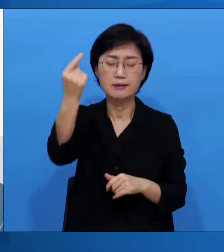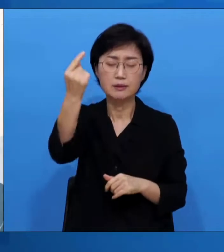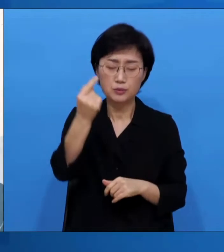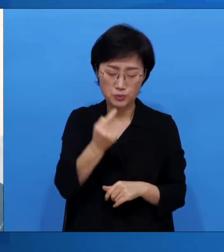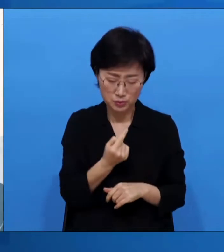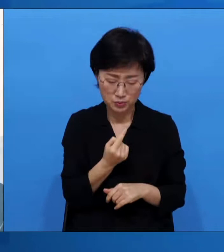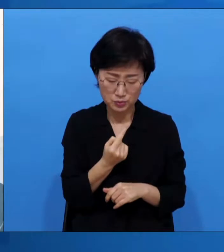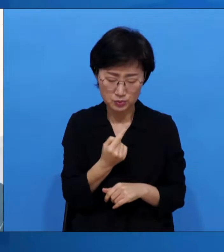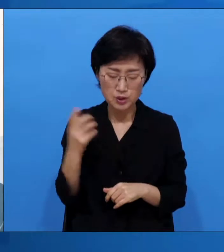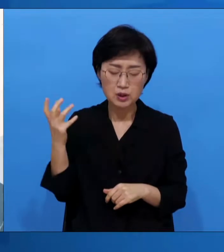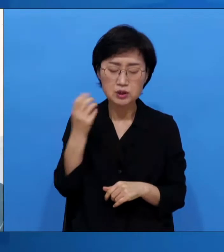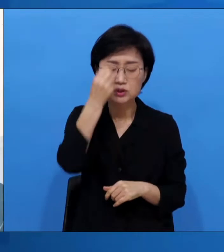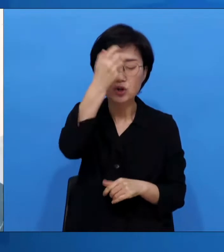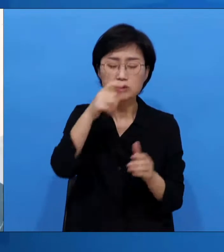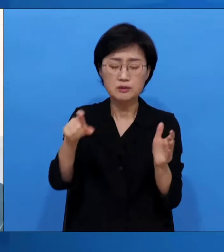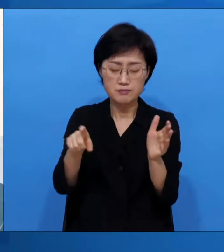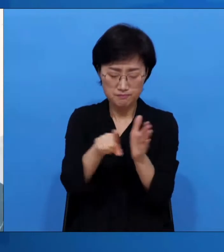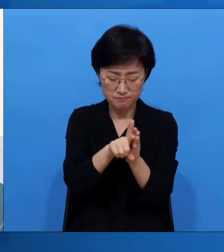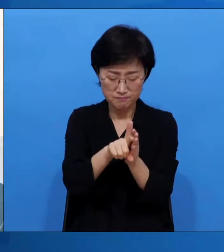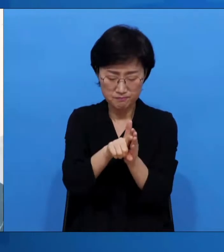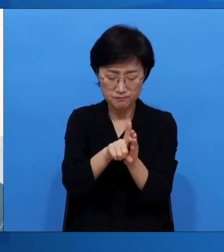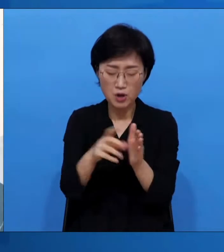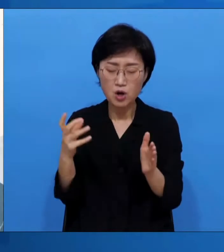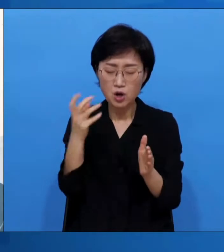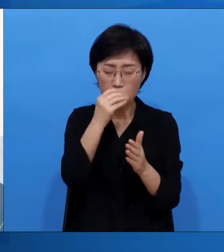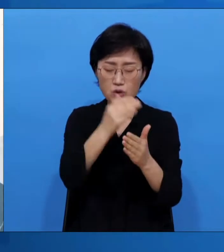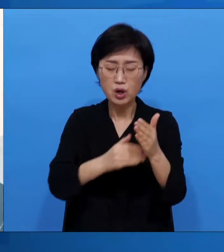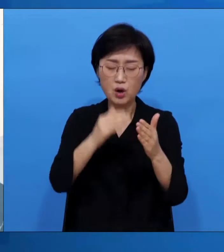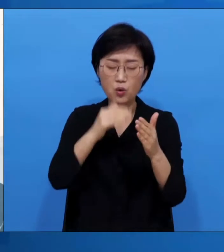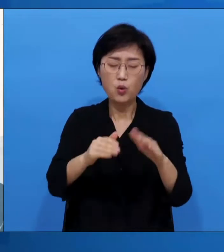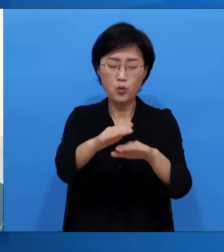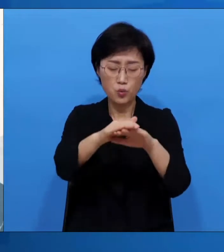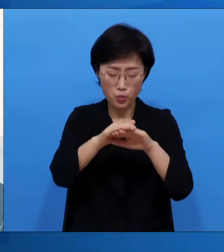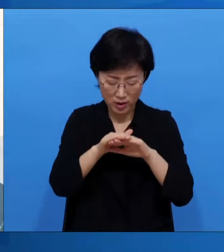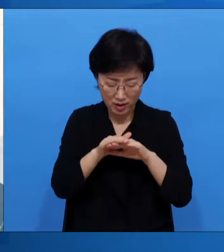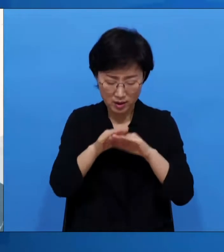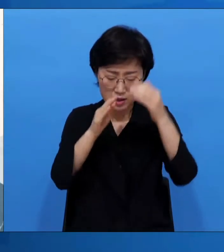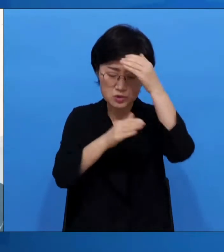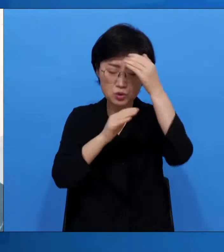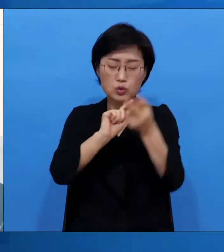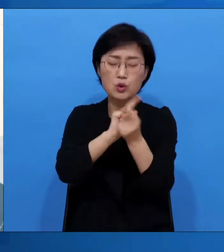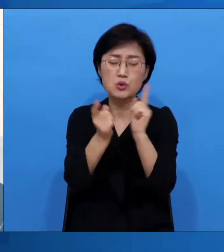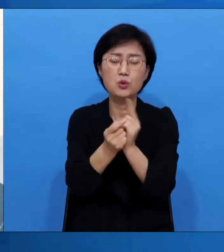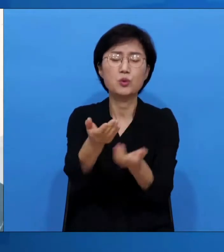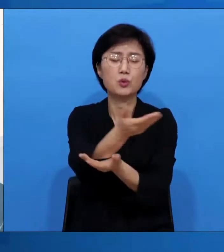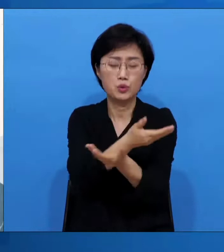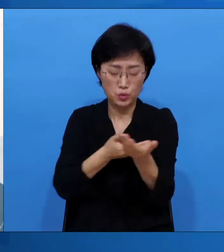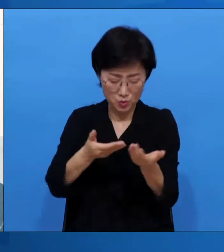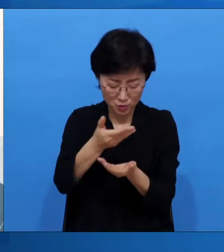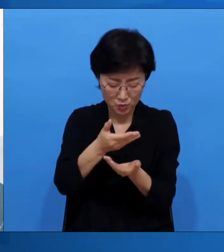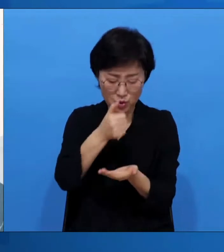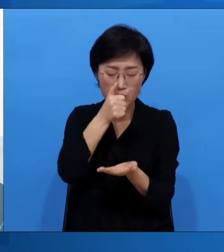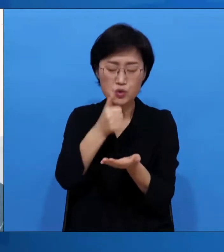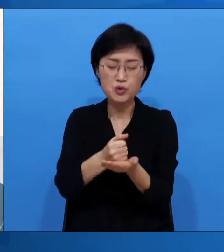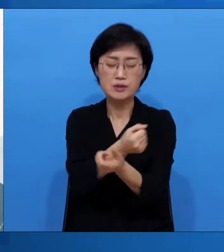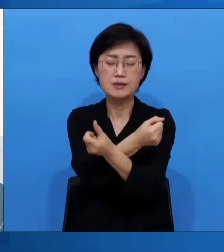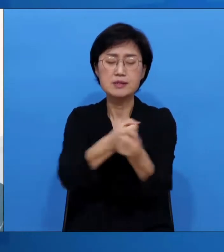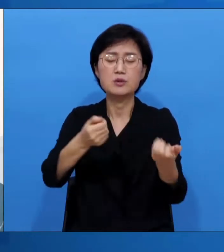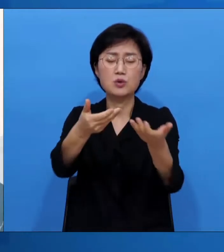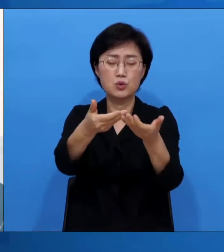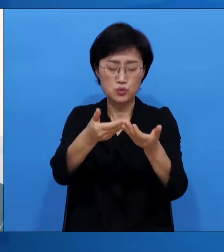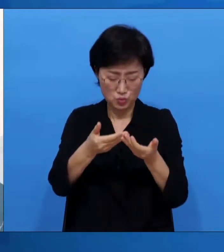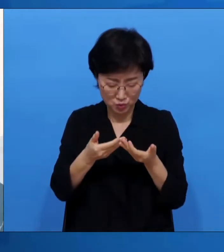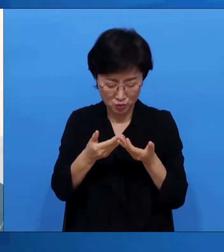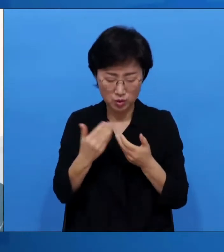심판하러 오시리라. 성령을 믿사오며 거룩한 공예와 성도가 서로 교통하는 것과 죄를